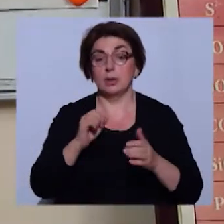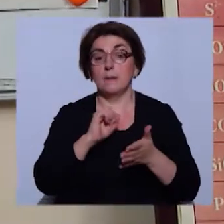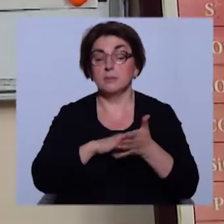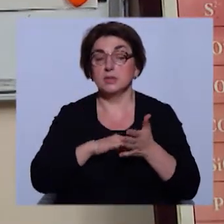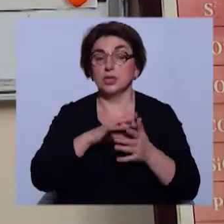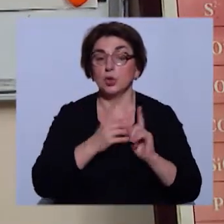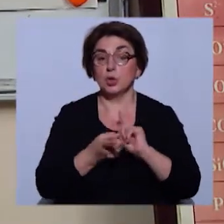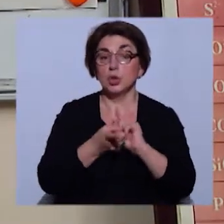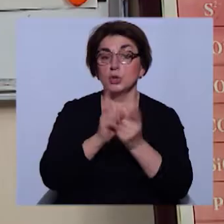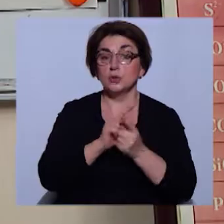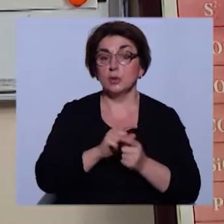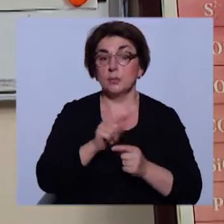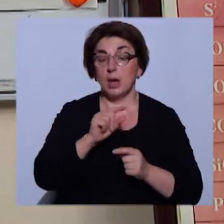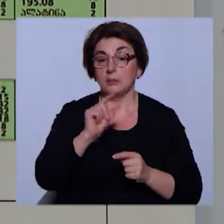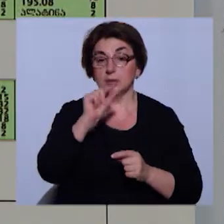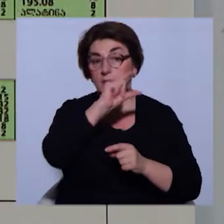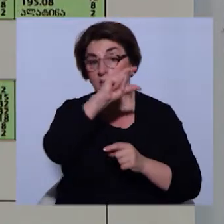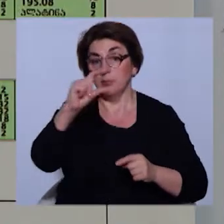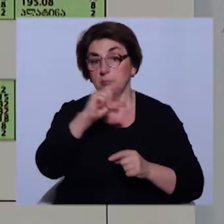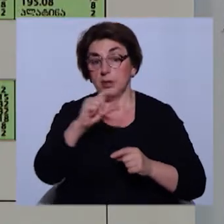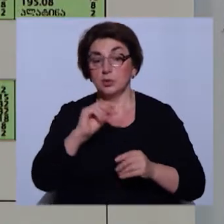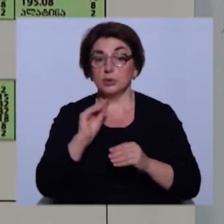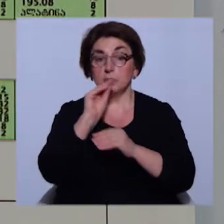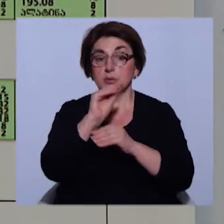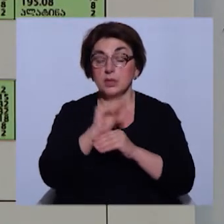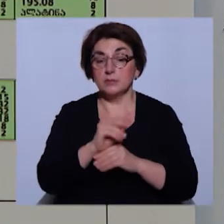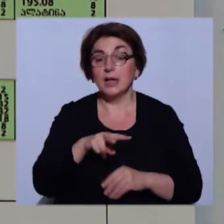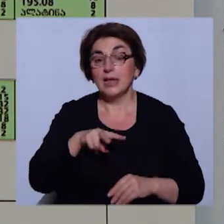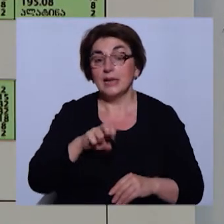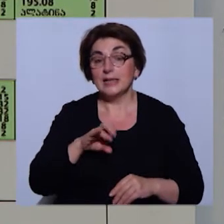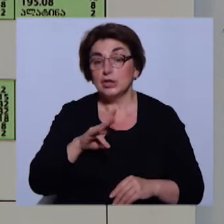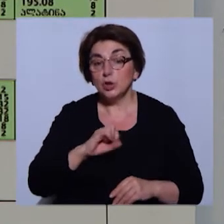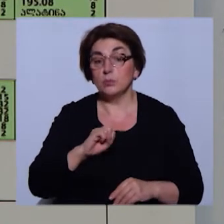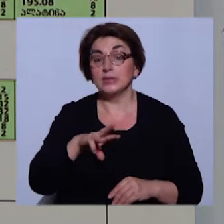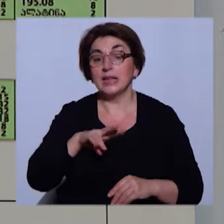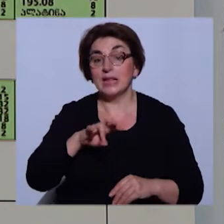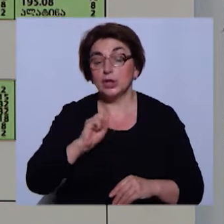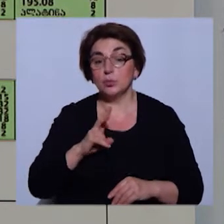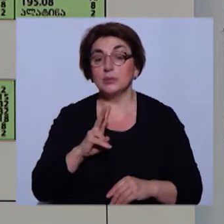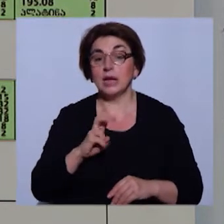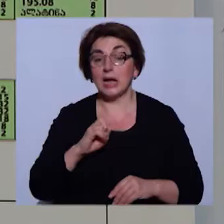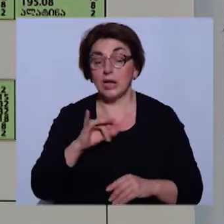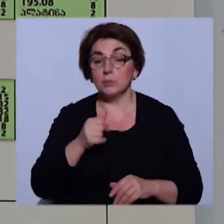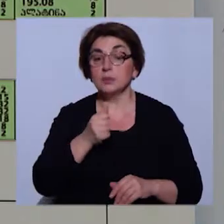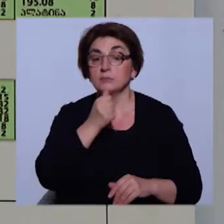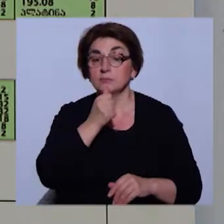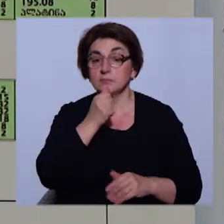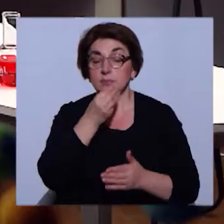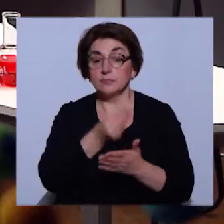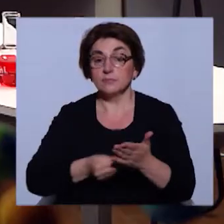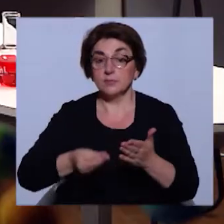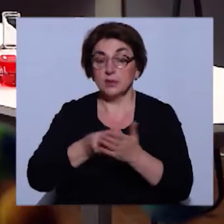იწვევდეს მაგალითად პერიოდების დამატება და ამოვიღე ფრაგმენტი ლითიუმის, ნატრიუმისა და კალიუმის. ჩავატაროთ